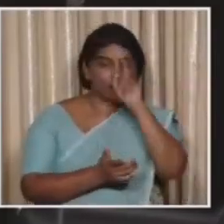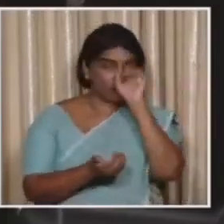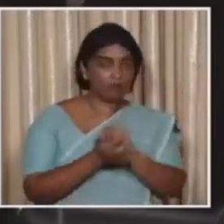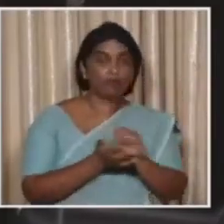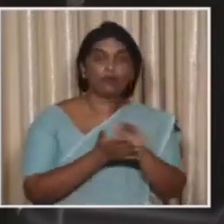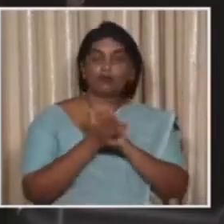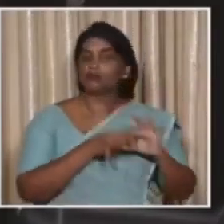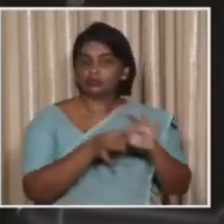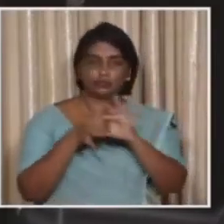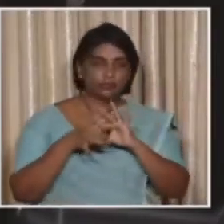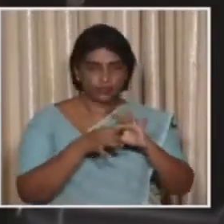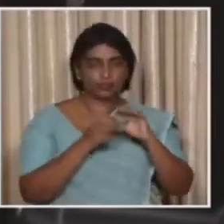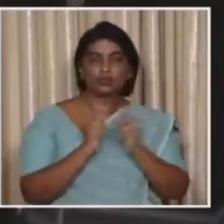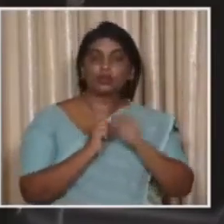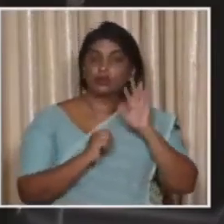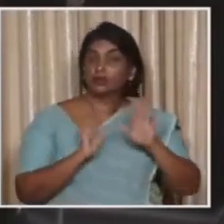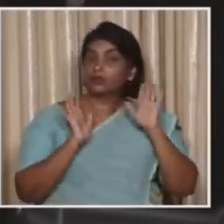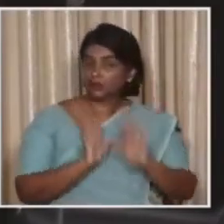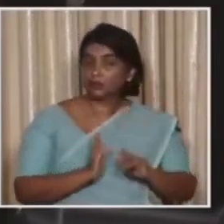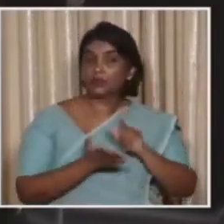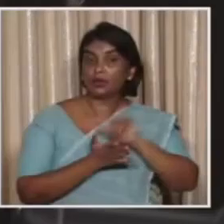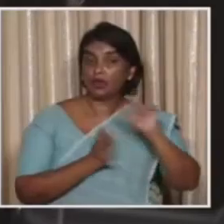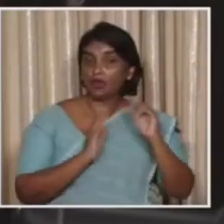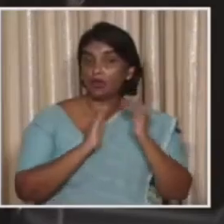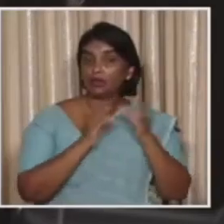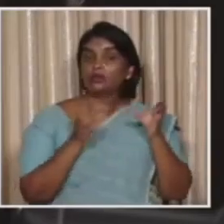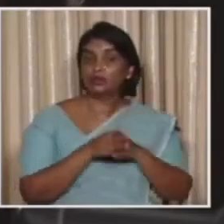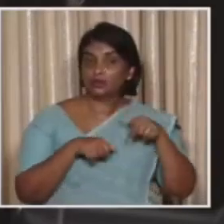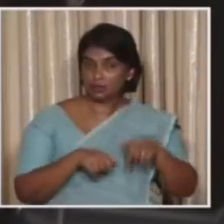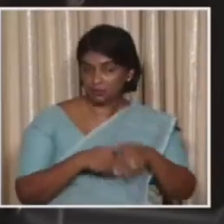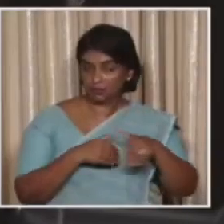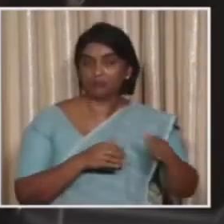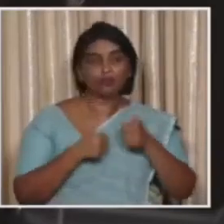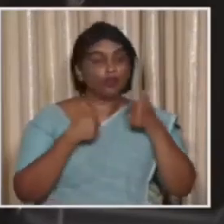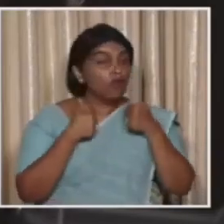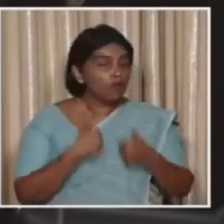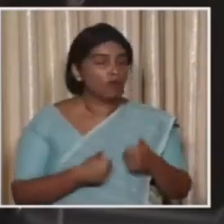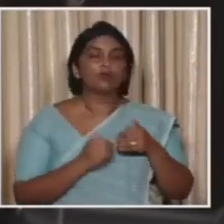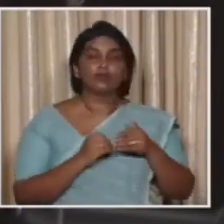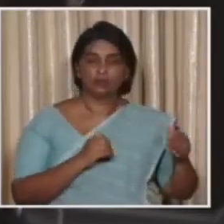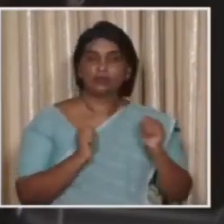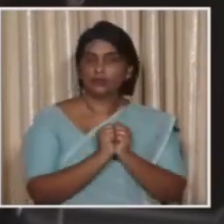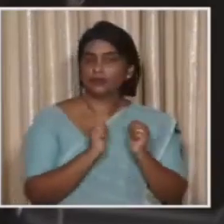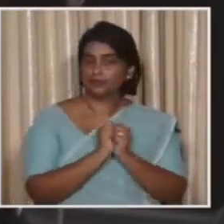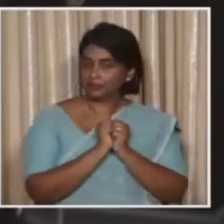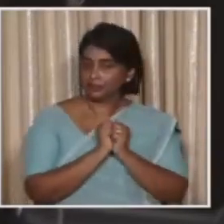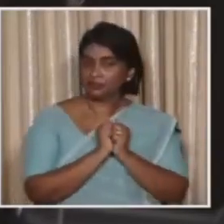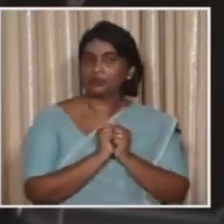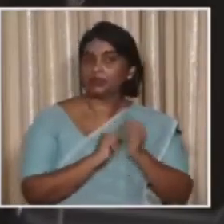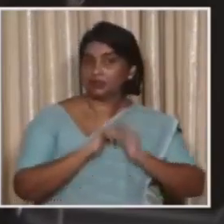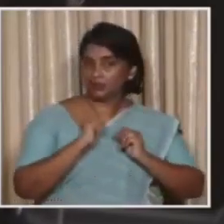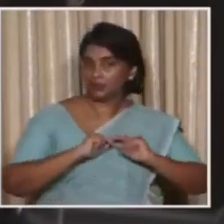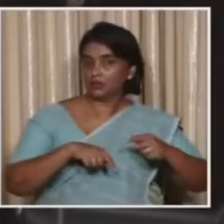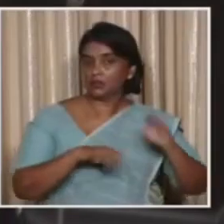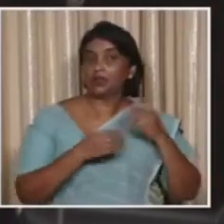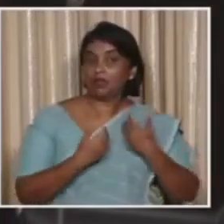ගන්නා යාන්ත්‍රණයක් සම්බන්ධ කරනවා. හැබැයි විදේශ සේවා නියුක්ති කාර්යංශයේ මේ වෙනකොටත් ඉතාමත්ම හොඳින් මේ කාර්යභාරය ක්‍රියාත්මක